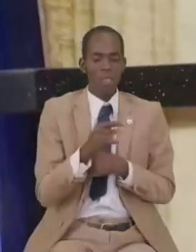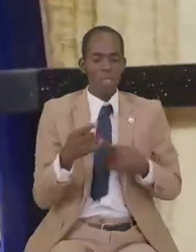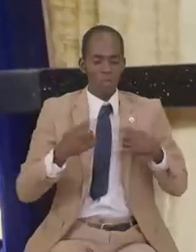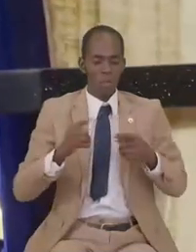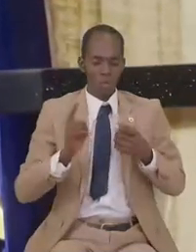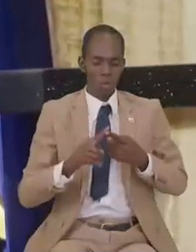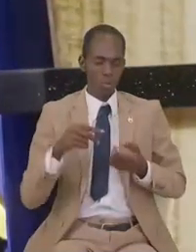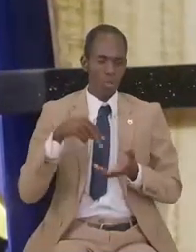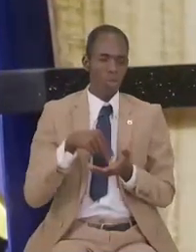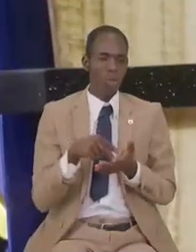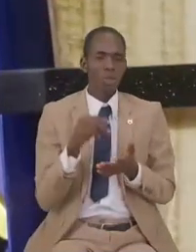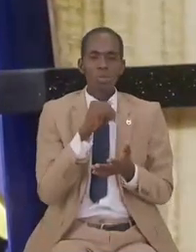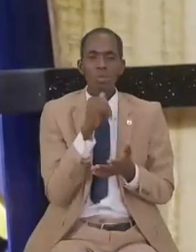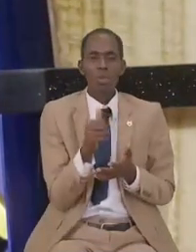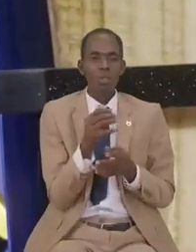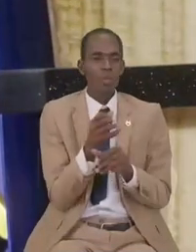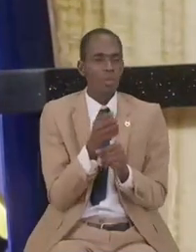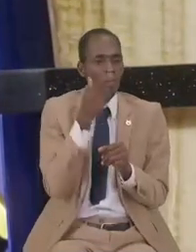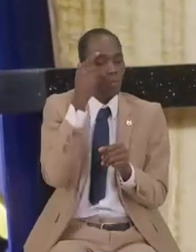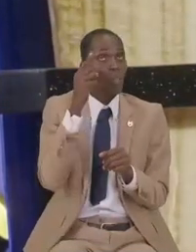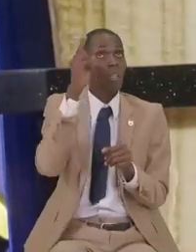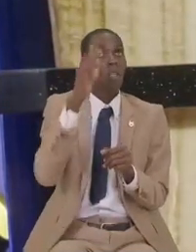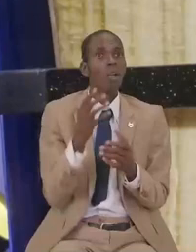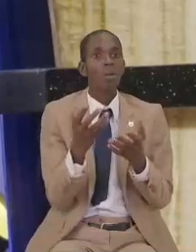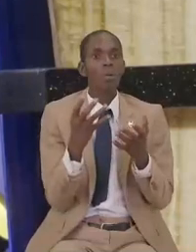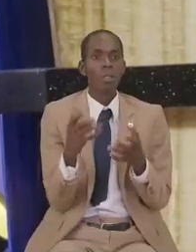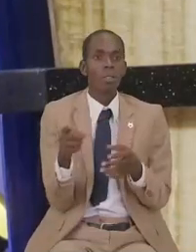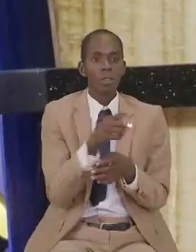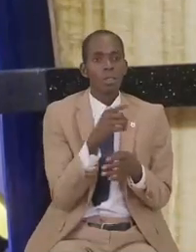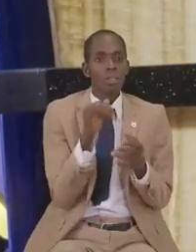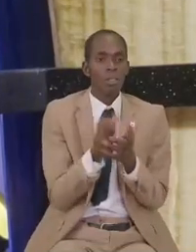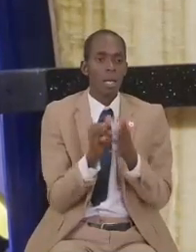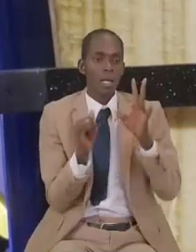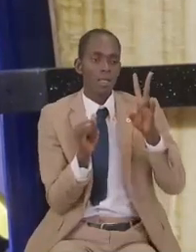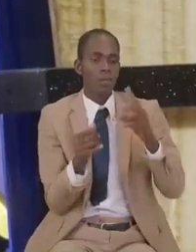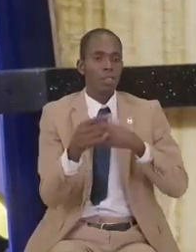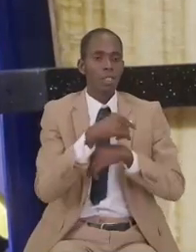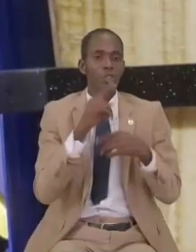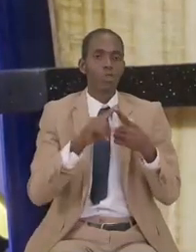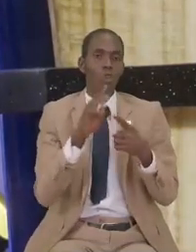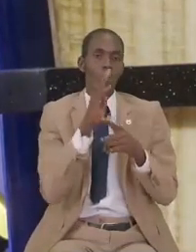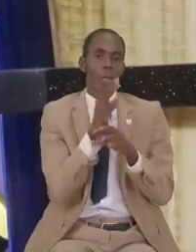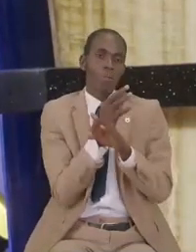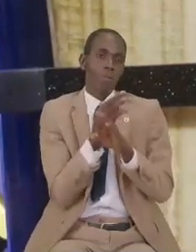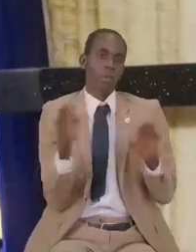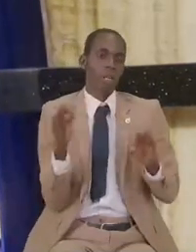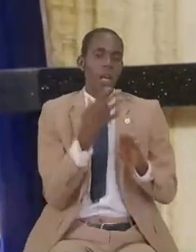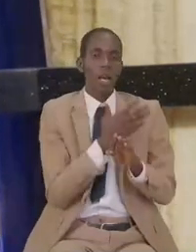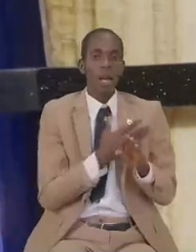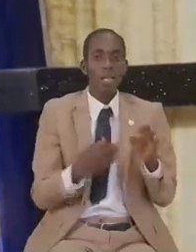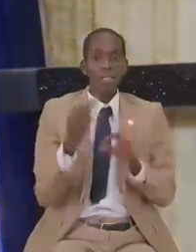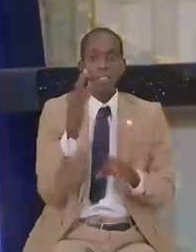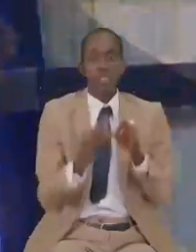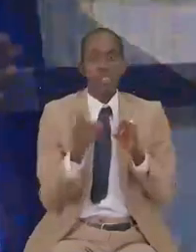6 jours. Si vous continuez de, Dieu veut que le septième jour soit là un jour